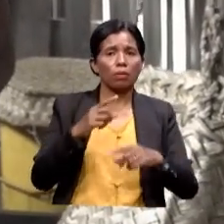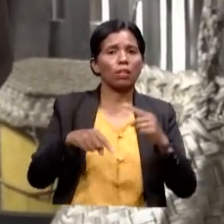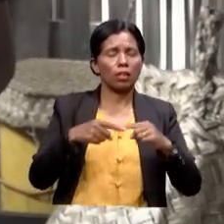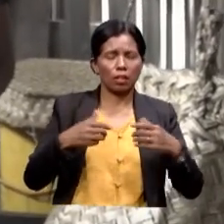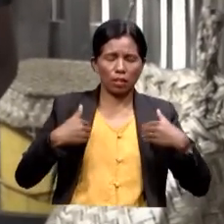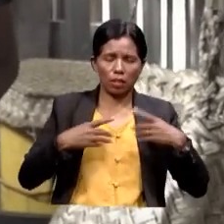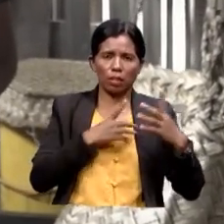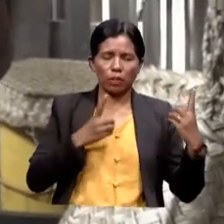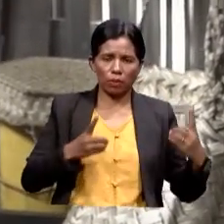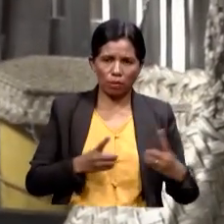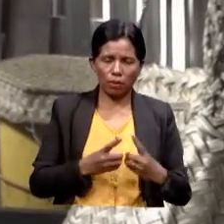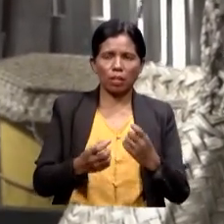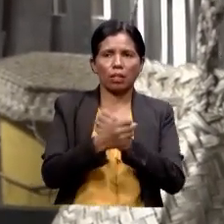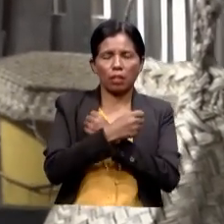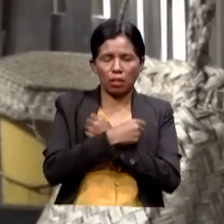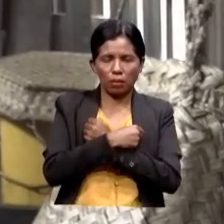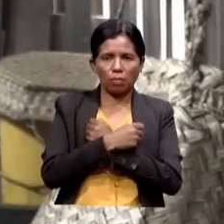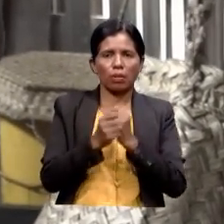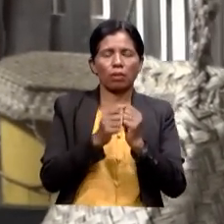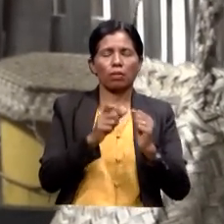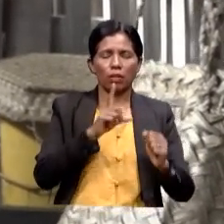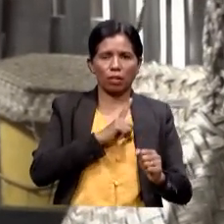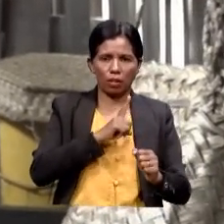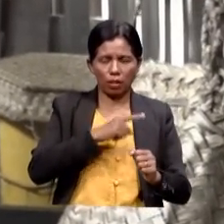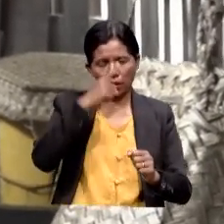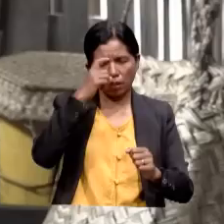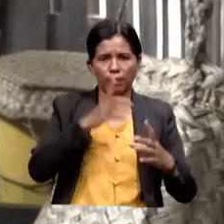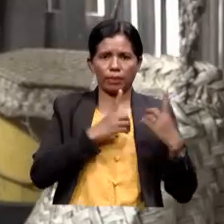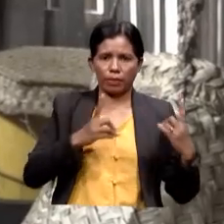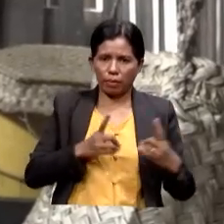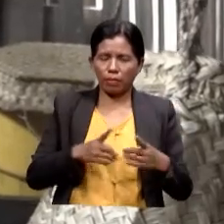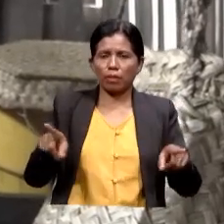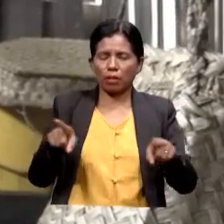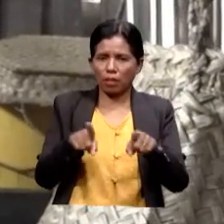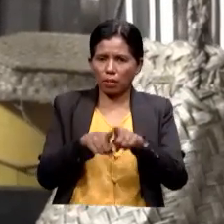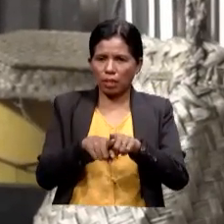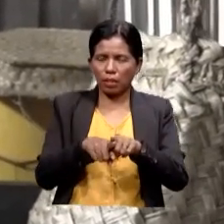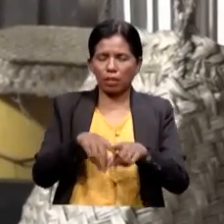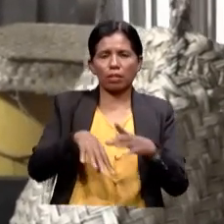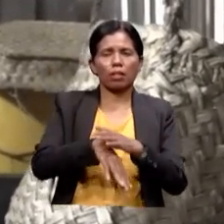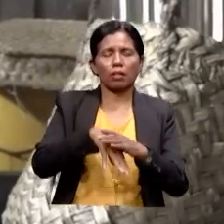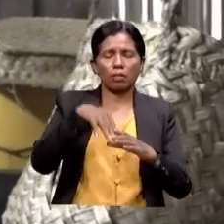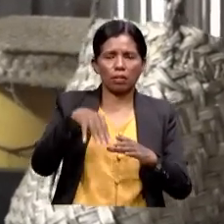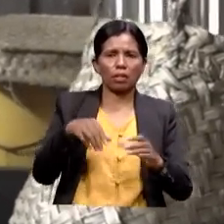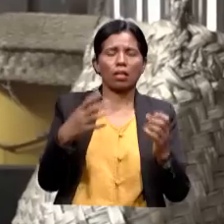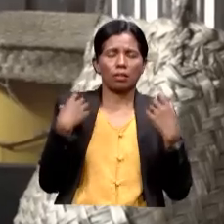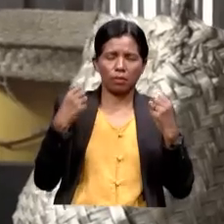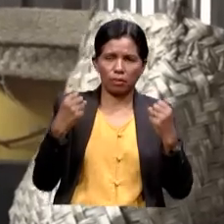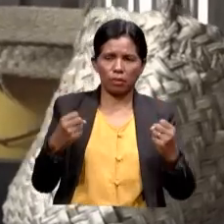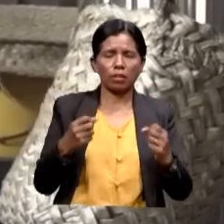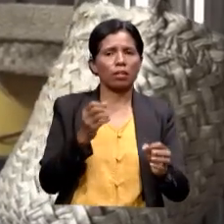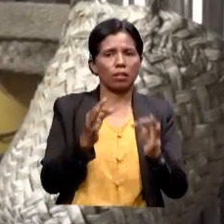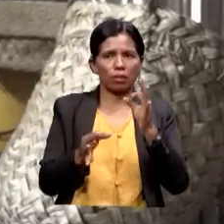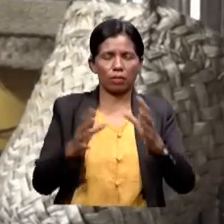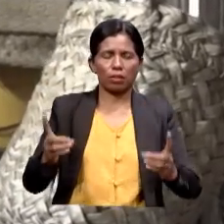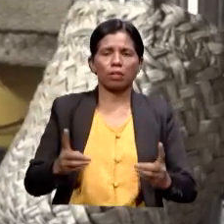malu. Ha domi malu o laran. Tamba domin makanesan abut. Ho de ha forsa malu, maske